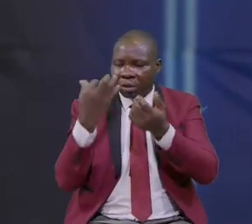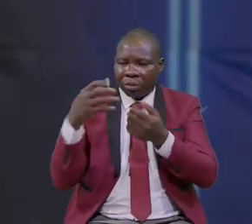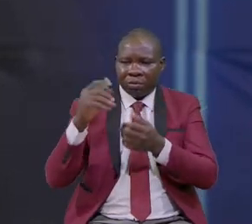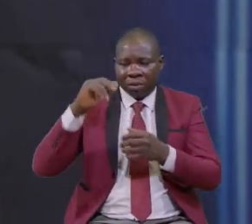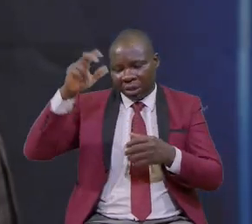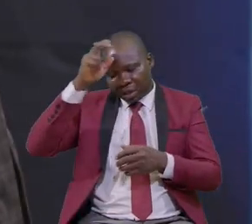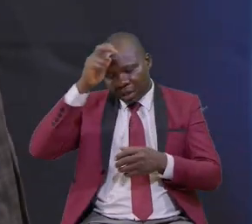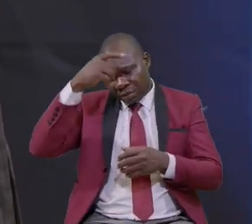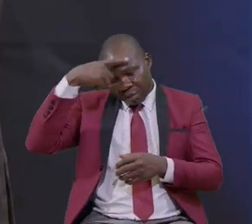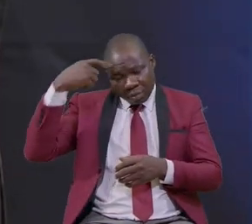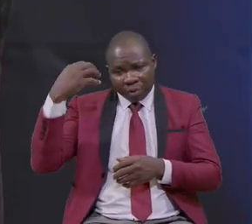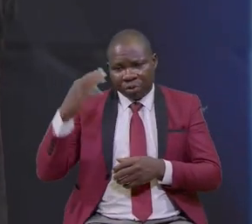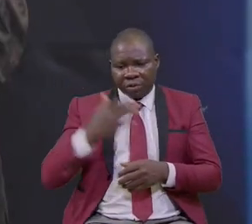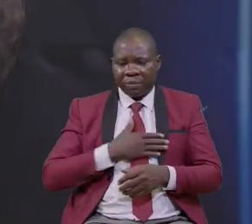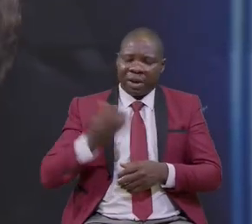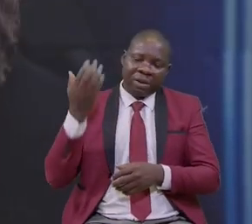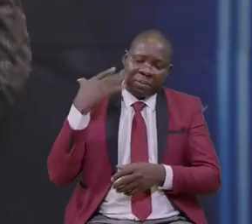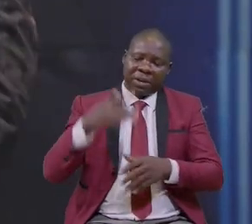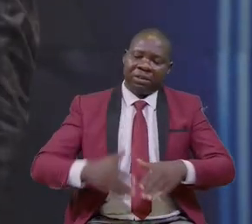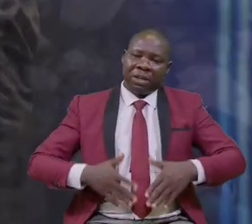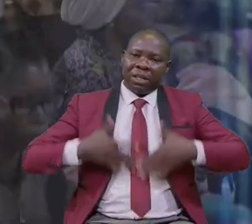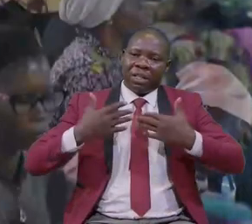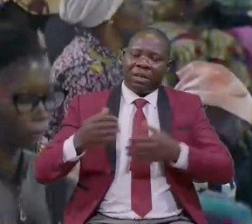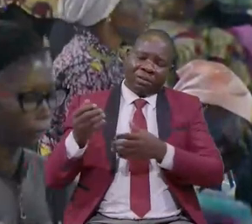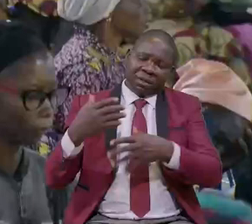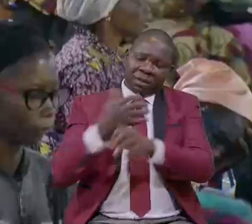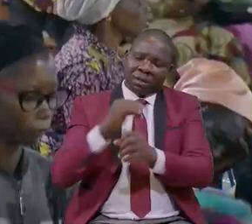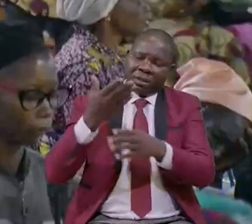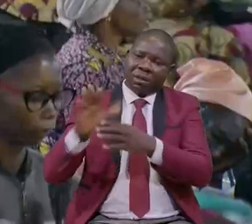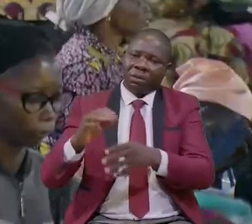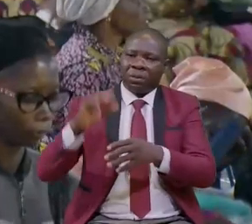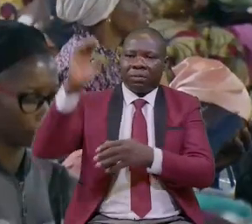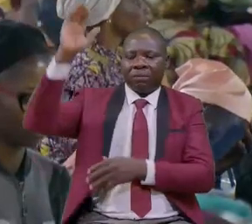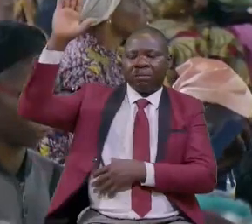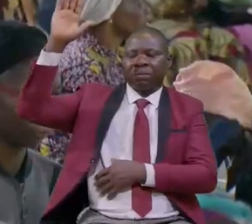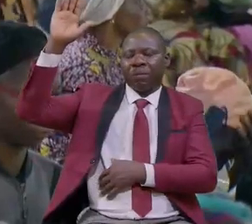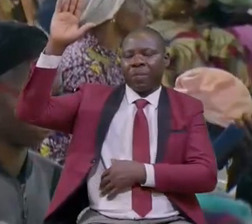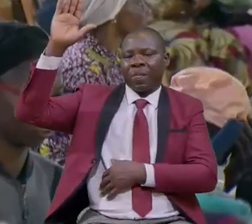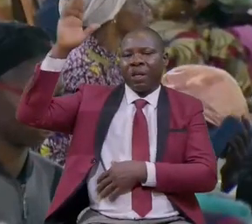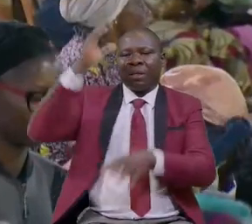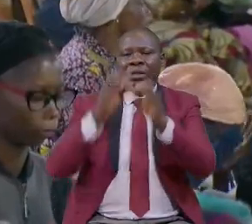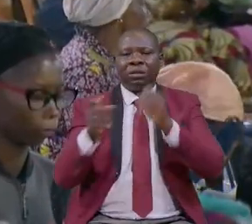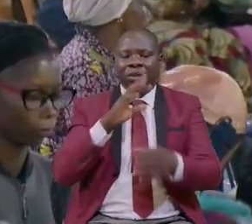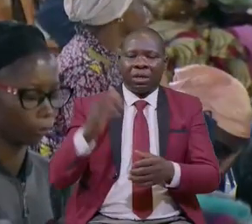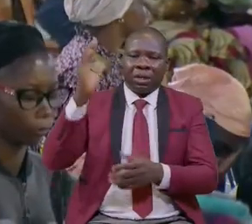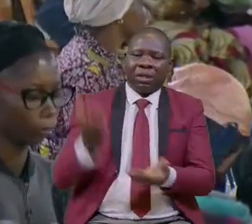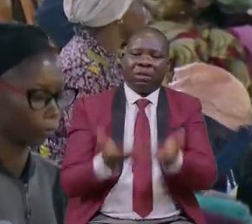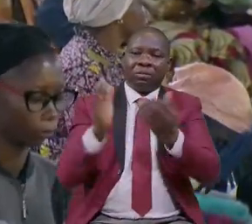du diable. À cause de ma vie passée, tout est ôté. Lève simplement ta main. Lève ta main. Si tu lèves la